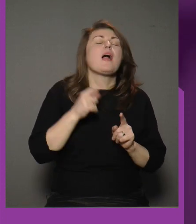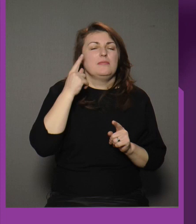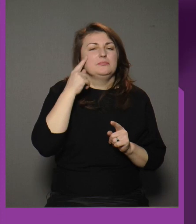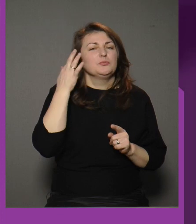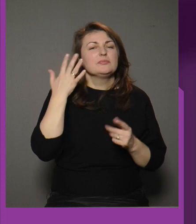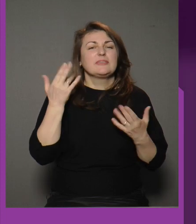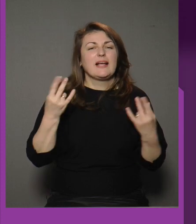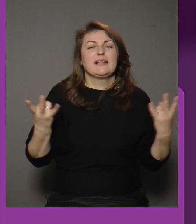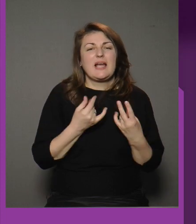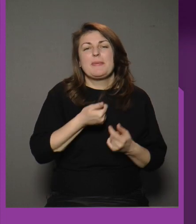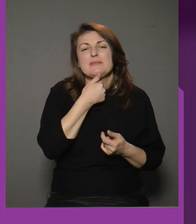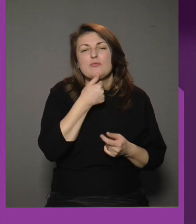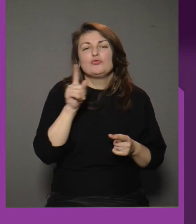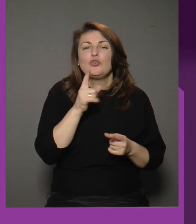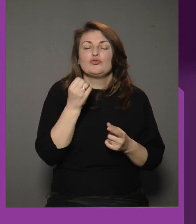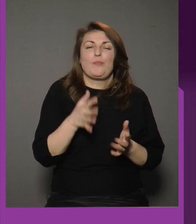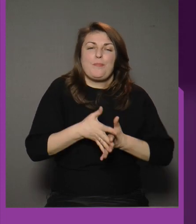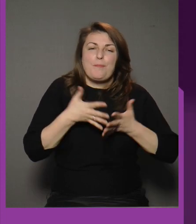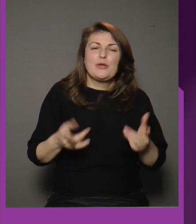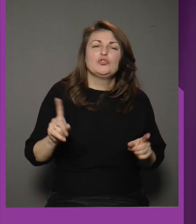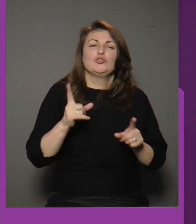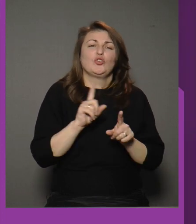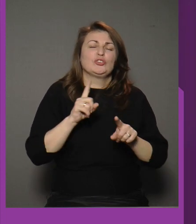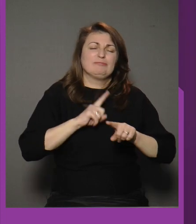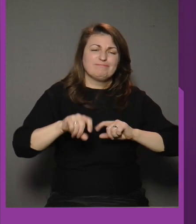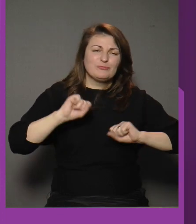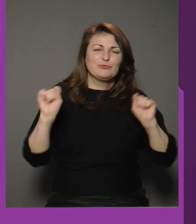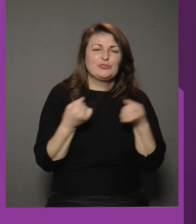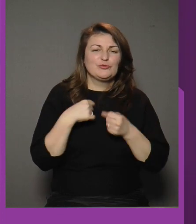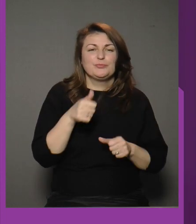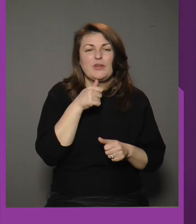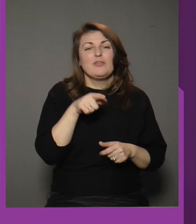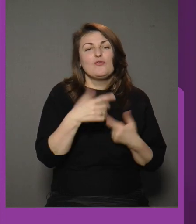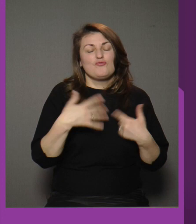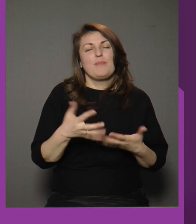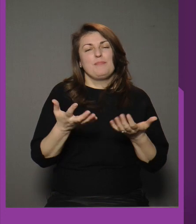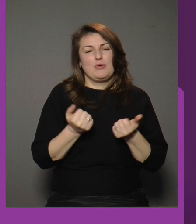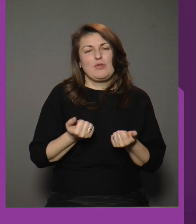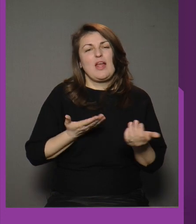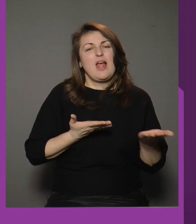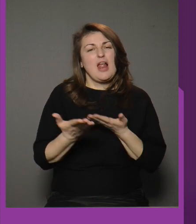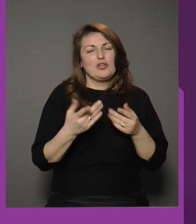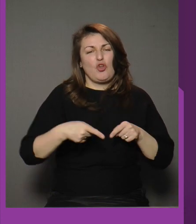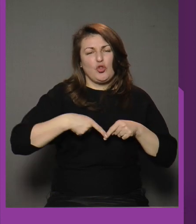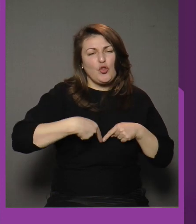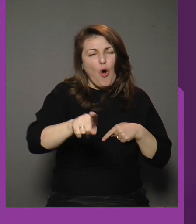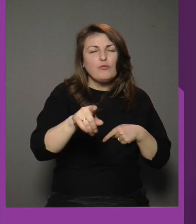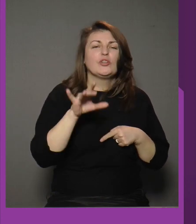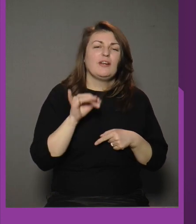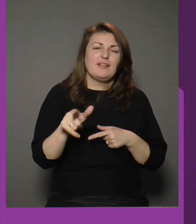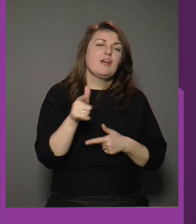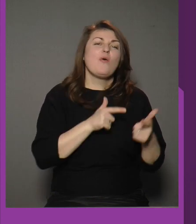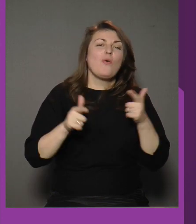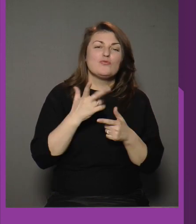треба спробувати щось більше, щось швидше треба, хочеться поїхати. Тоді беруться вже лижі подовші і готуєшся на